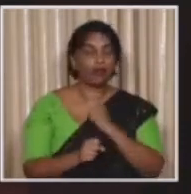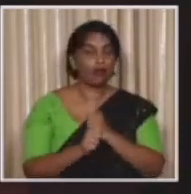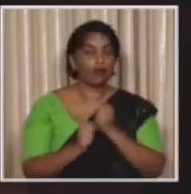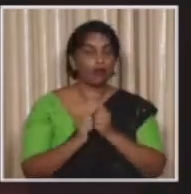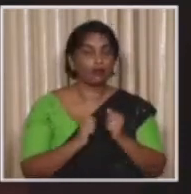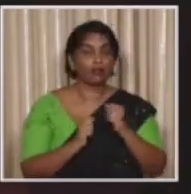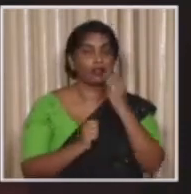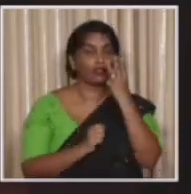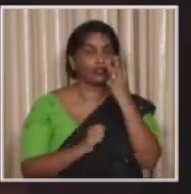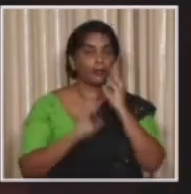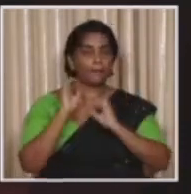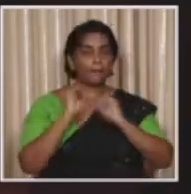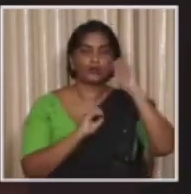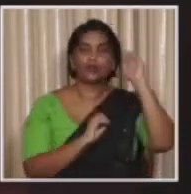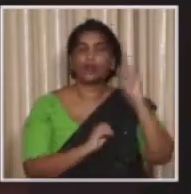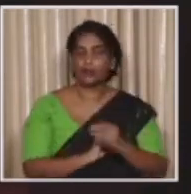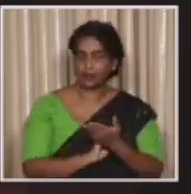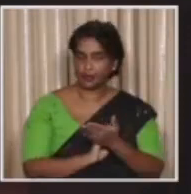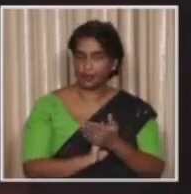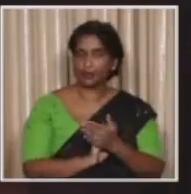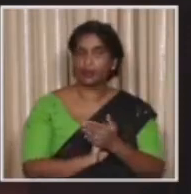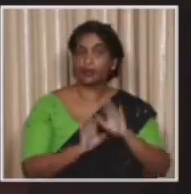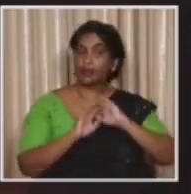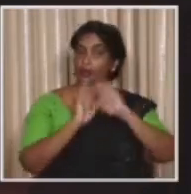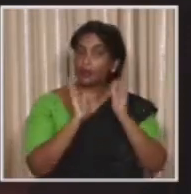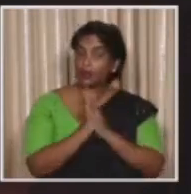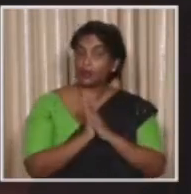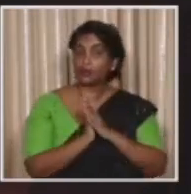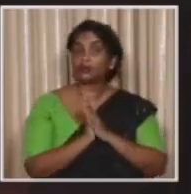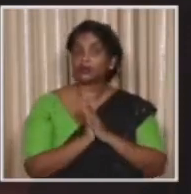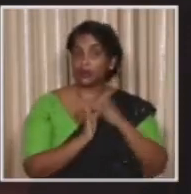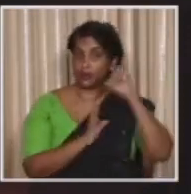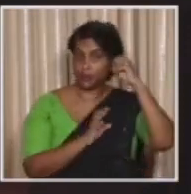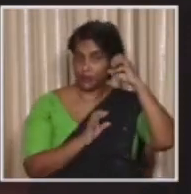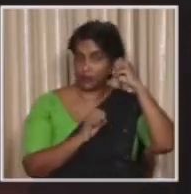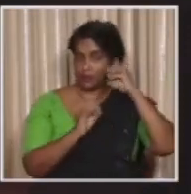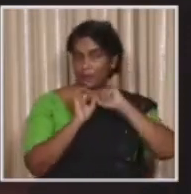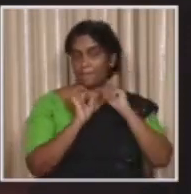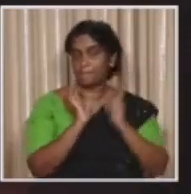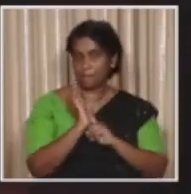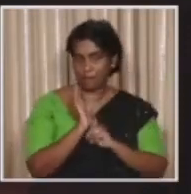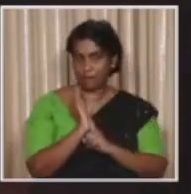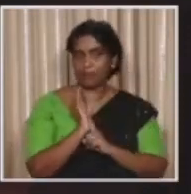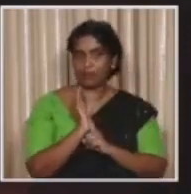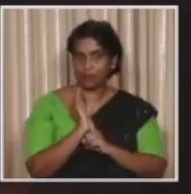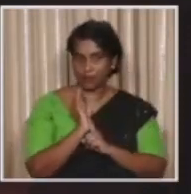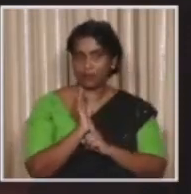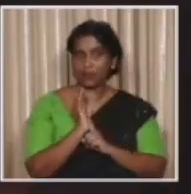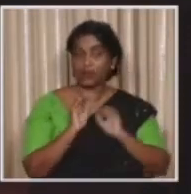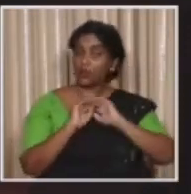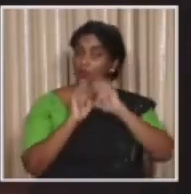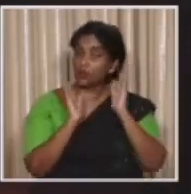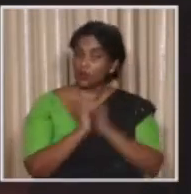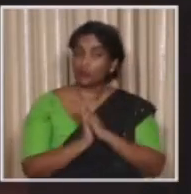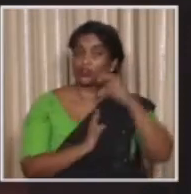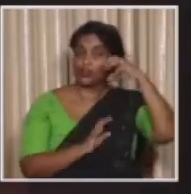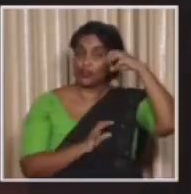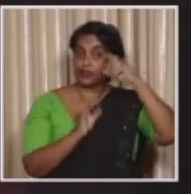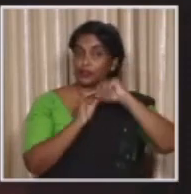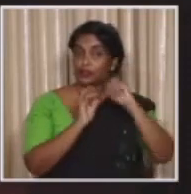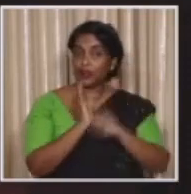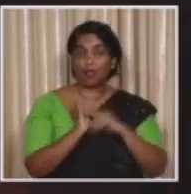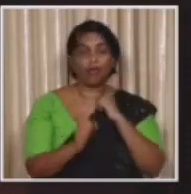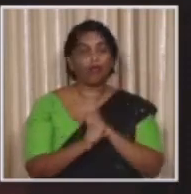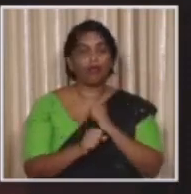යන්නේ 3%කින් අඩු කරන්නට සමස්ත විදුලි බිල නෙවෙයි ගැන තමයි මම කතා කරන්නේ සමස්ත විදුලි බිල